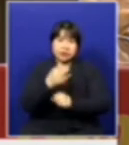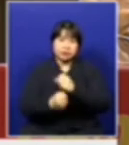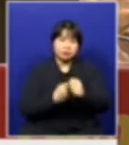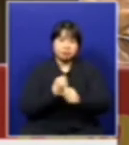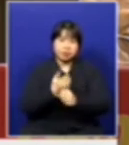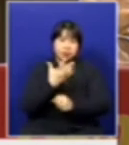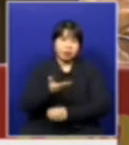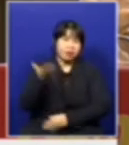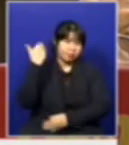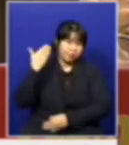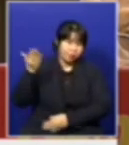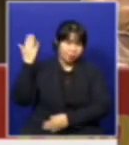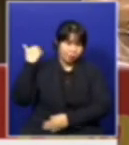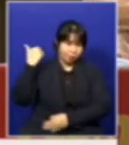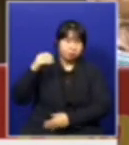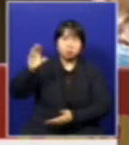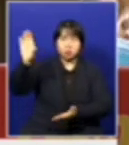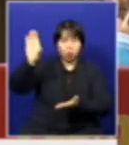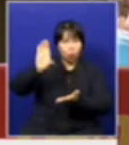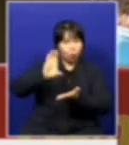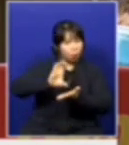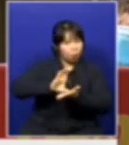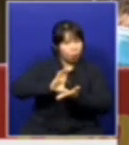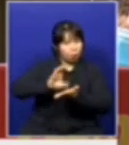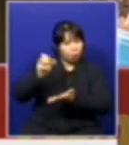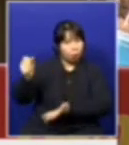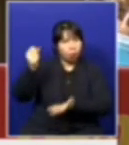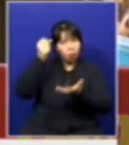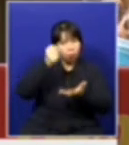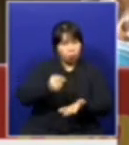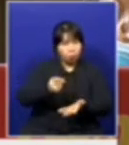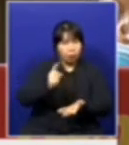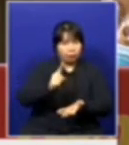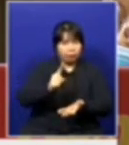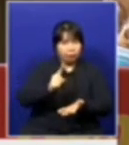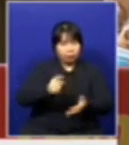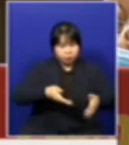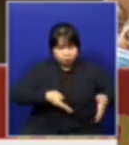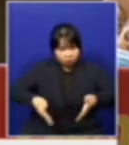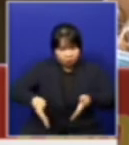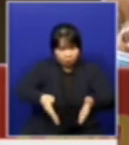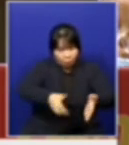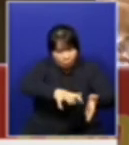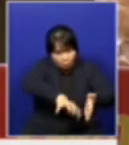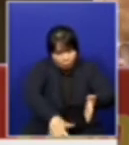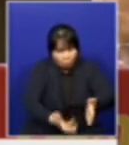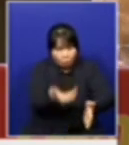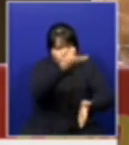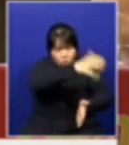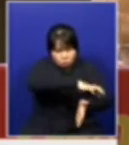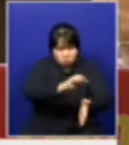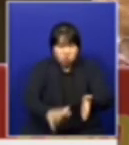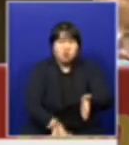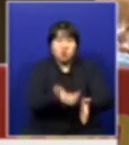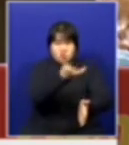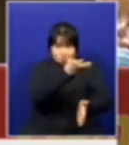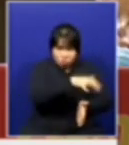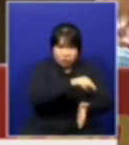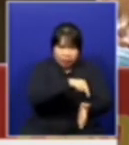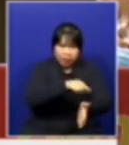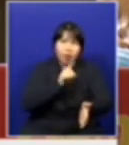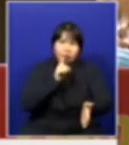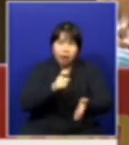ฐบาลใช้งบประมาณอย่างมหาศาลในการขุดลอกถามว่าโครงการนี้แก้ปัญหาการขาดแคลนน้ำกับประชาชนได้หรือไ